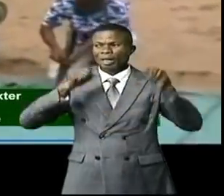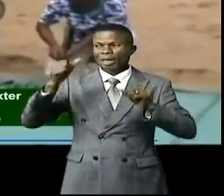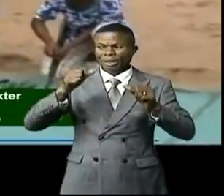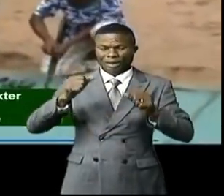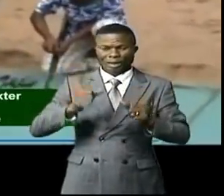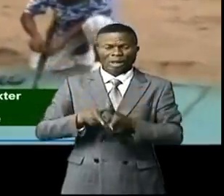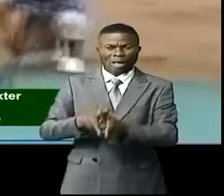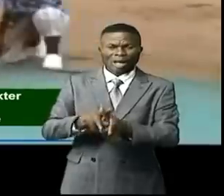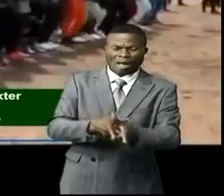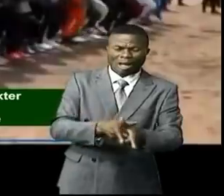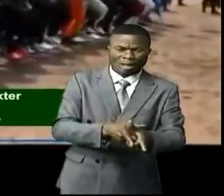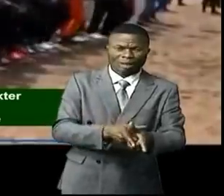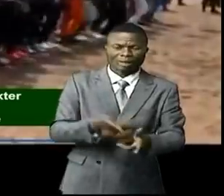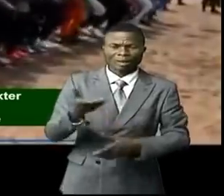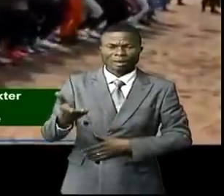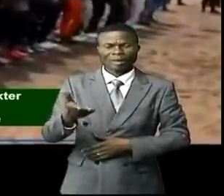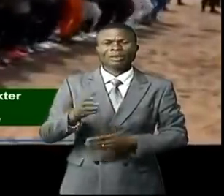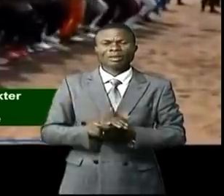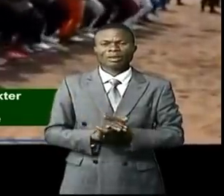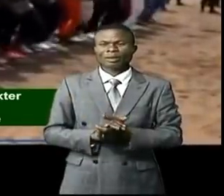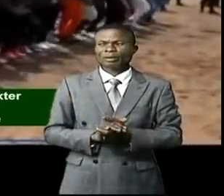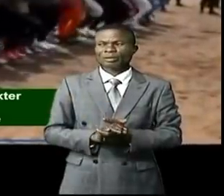armées